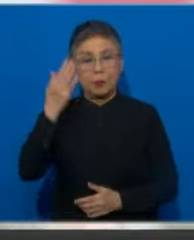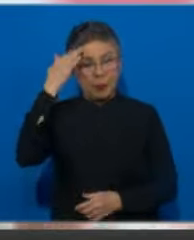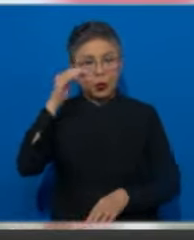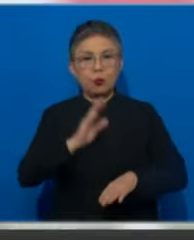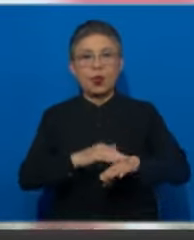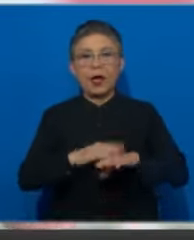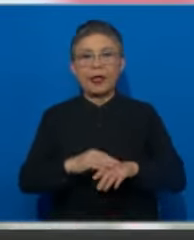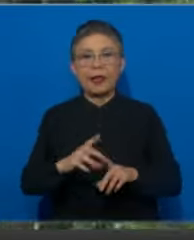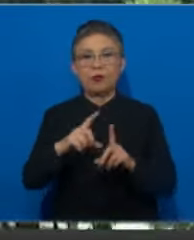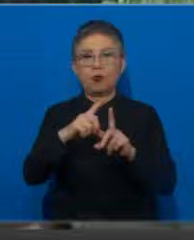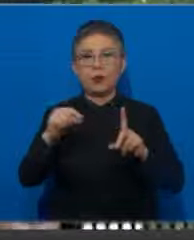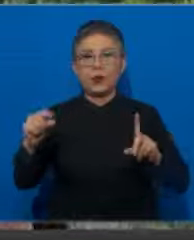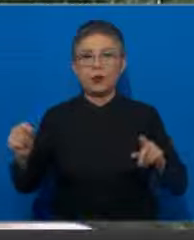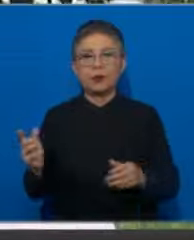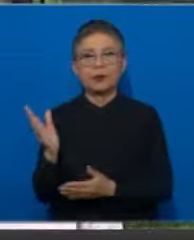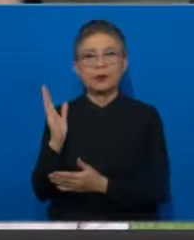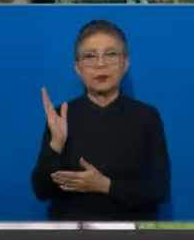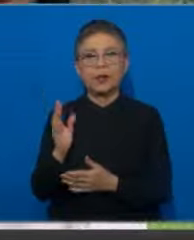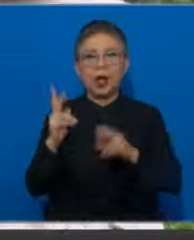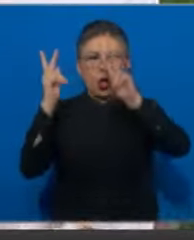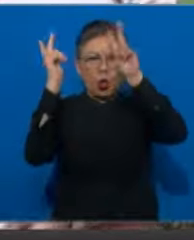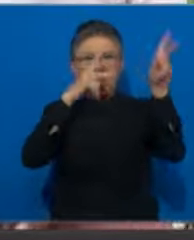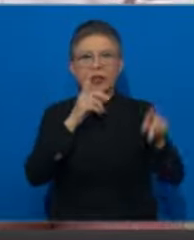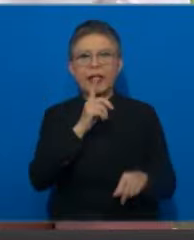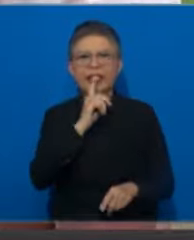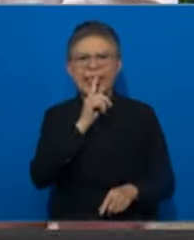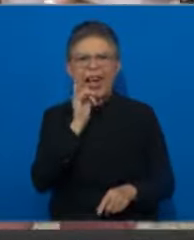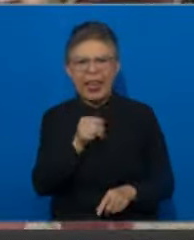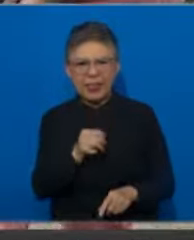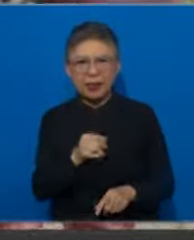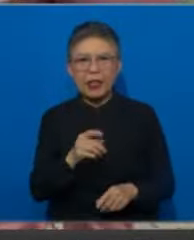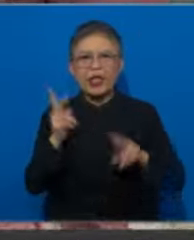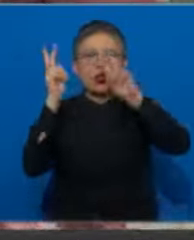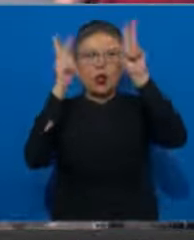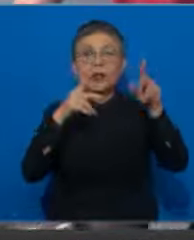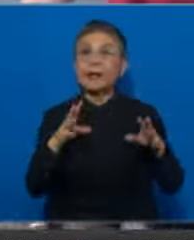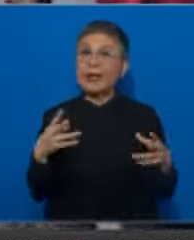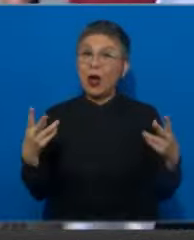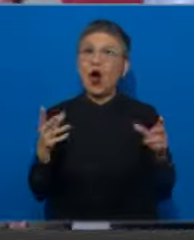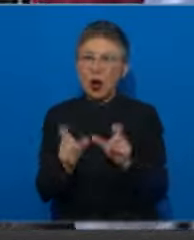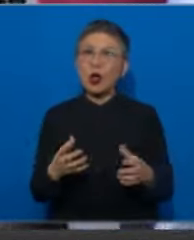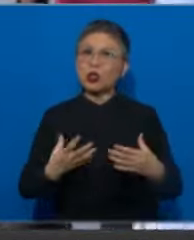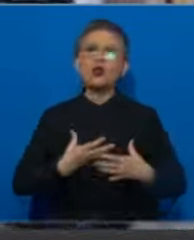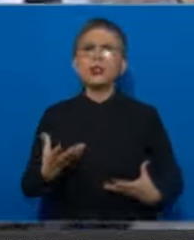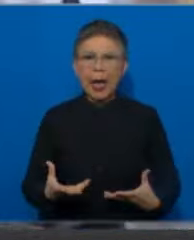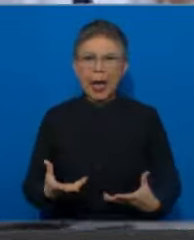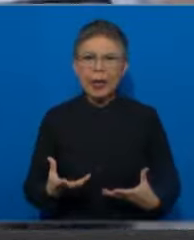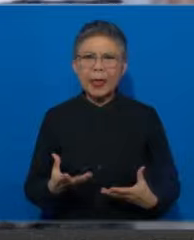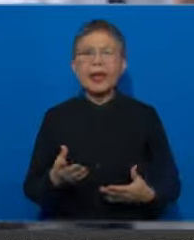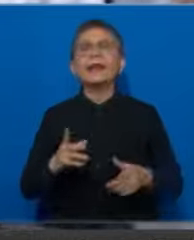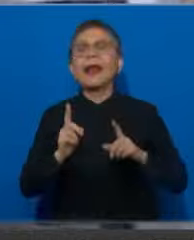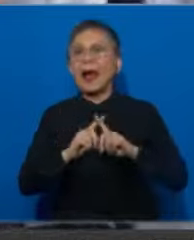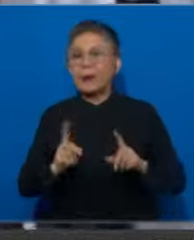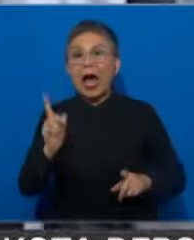komunikasi digital Firman Kurniawan menyebut konten prank atau kejahilan dianggap konten yang menarik minat masyarakat, namun diperlukan